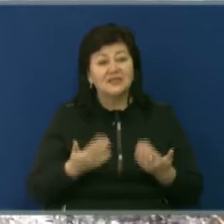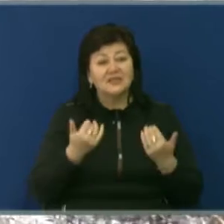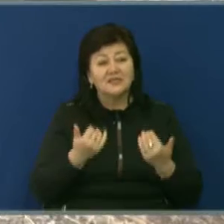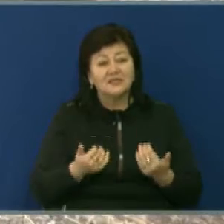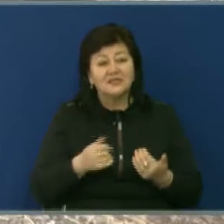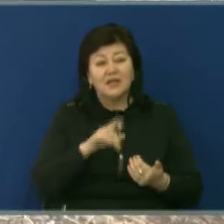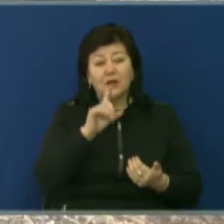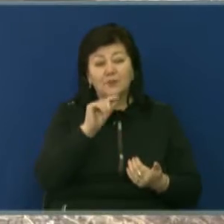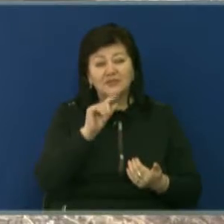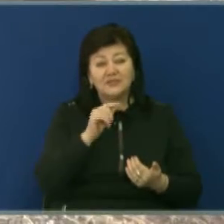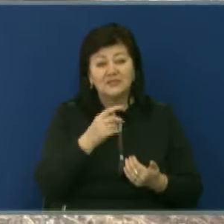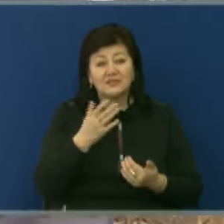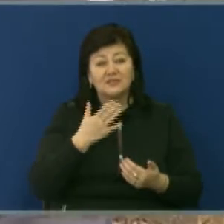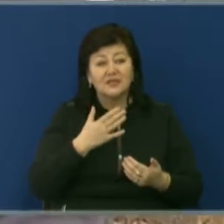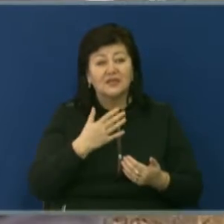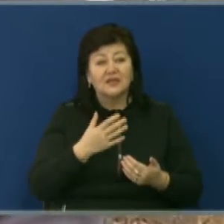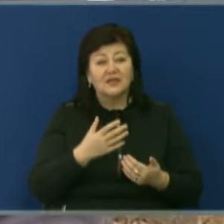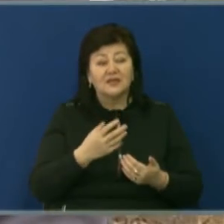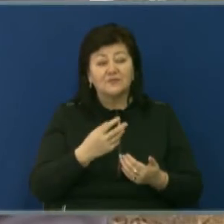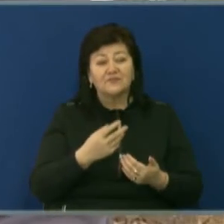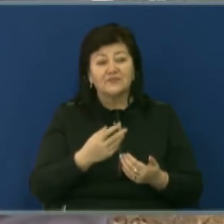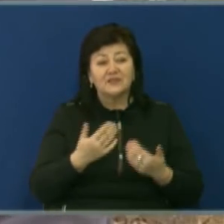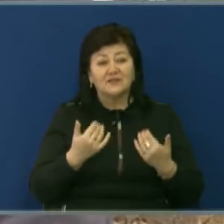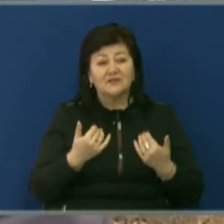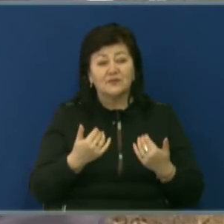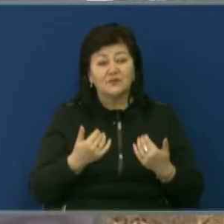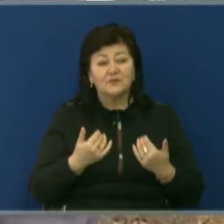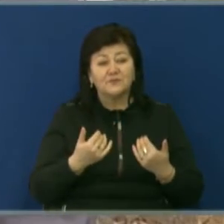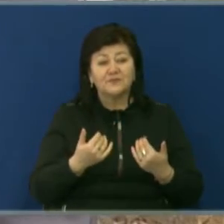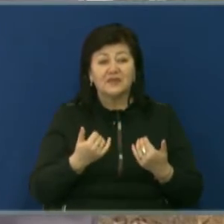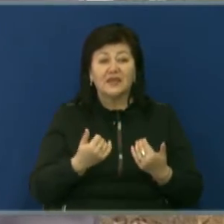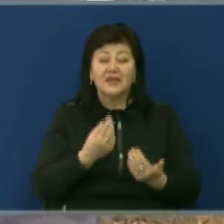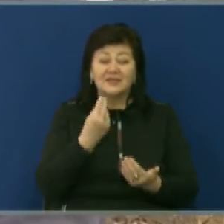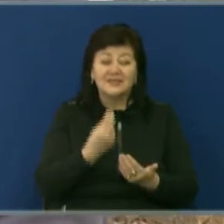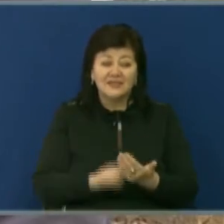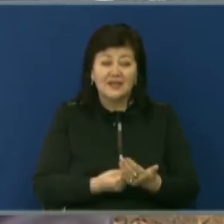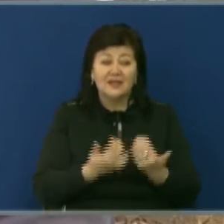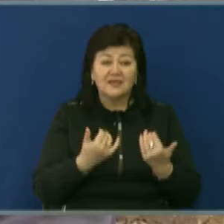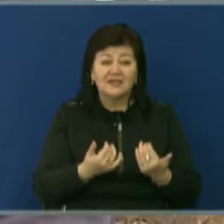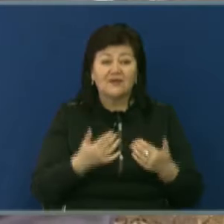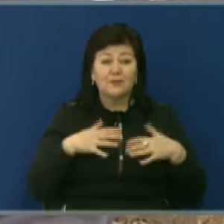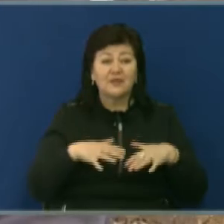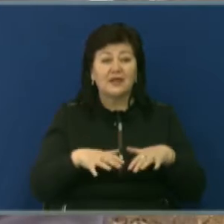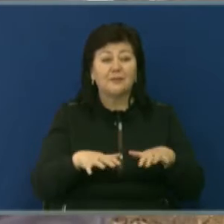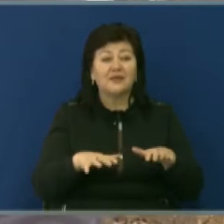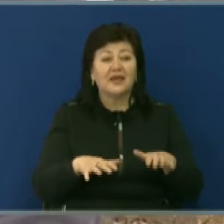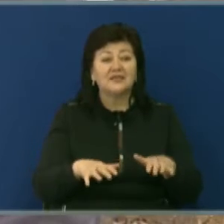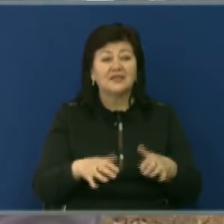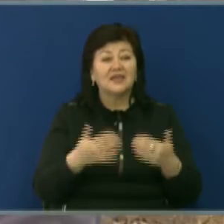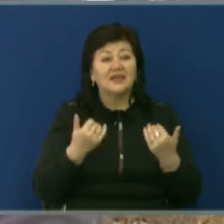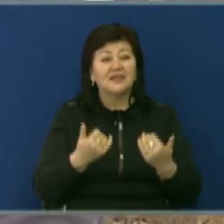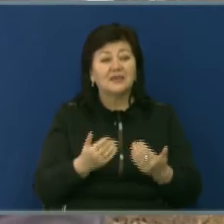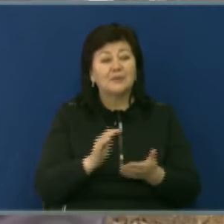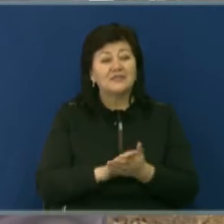қыстаудан оралған құстарды қуанышпен қарсы алды. Цель нашего экологического мероприятия. Біздің экологиялық іс-шараның мақсаты балаларды